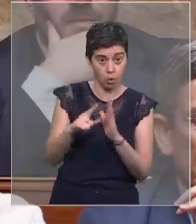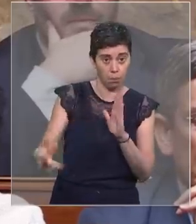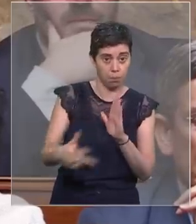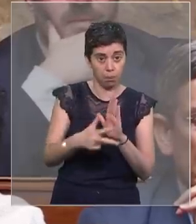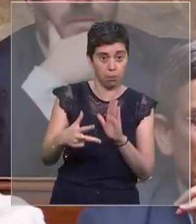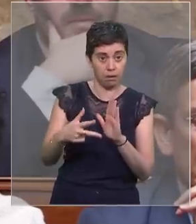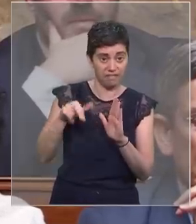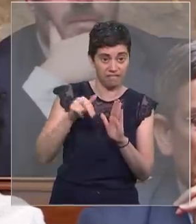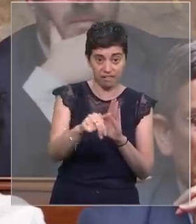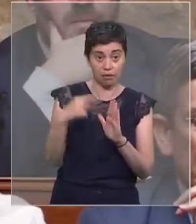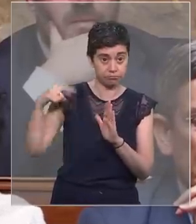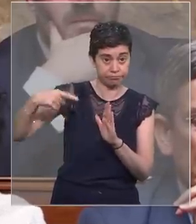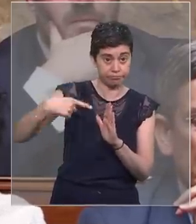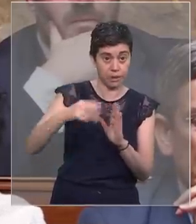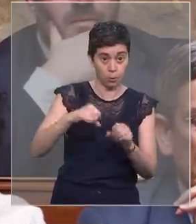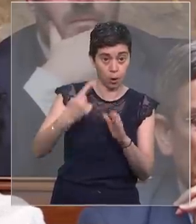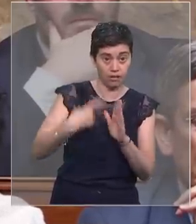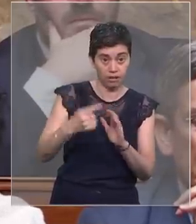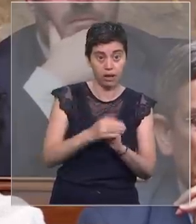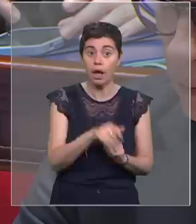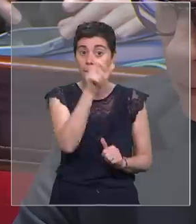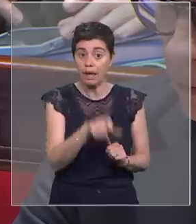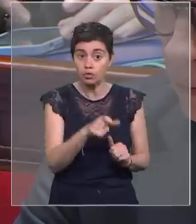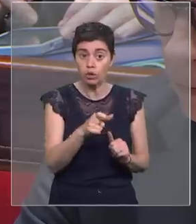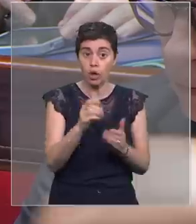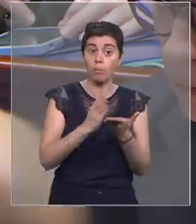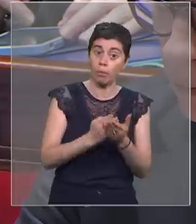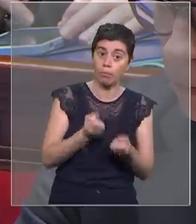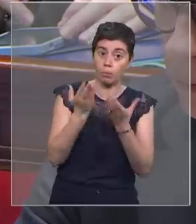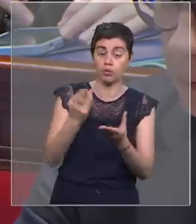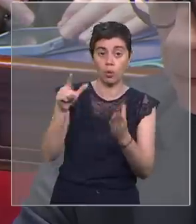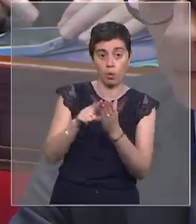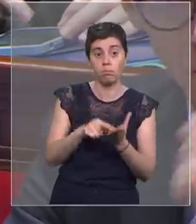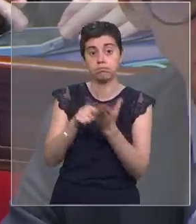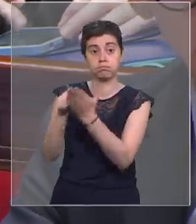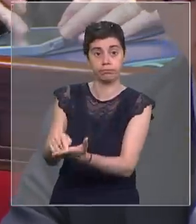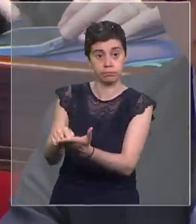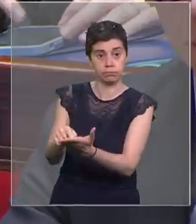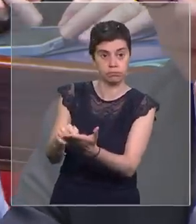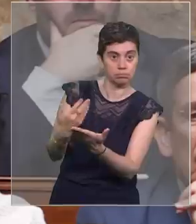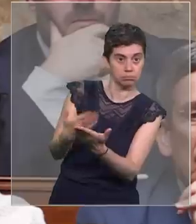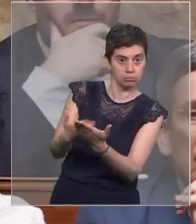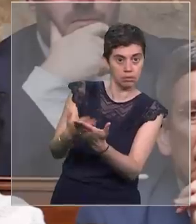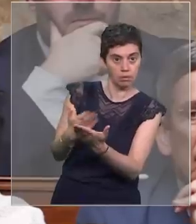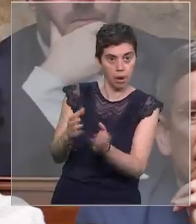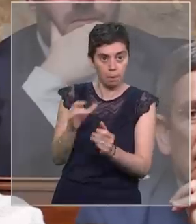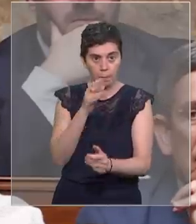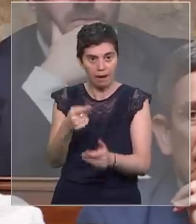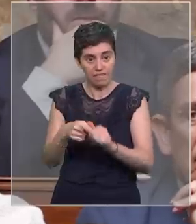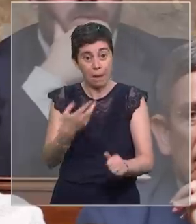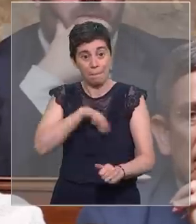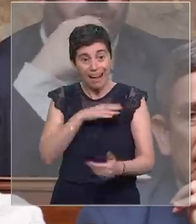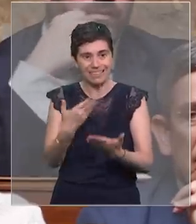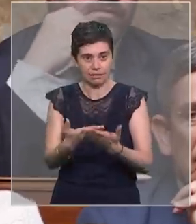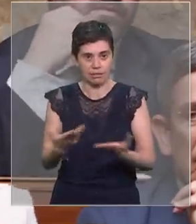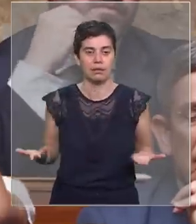empêcher désormais les groupes parlementaires de déposer des propositions de loi qui auront le moindre impact financier. Je voulais